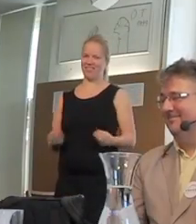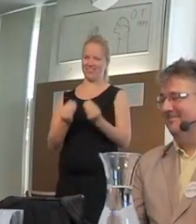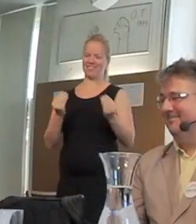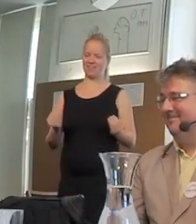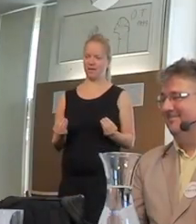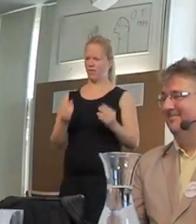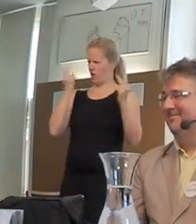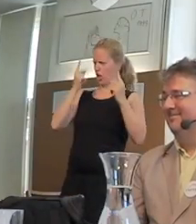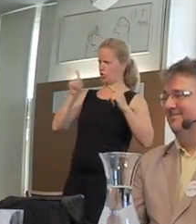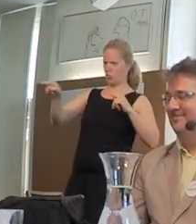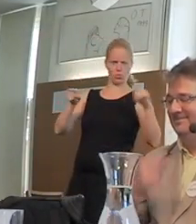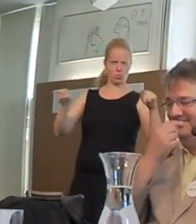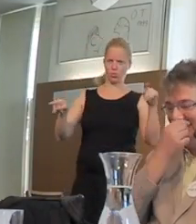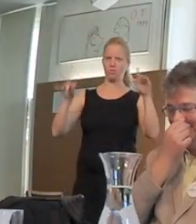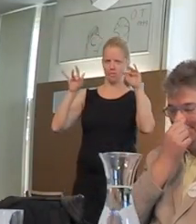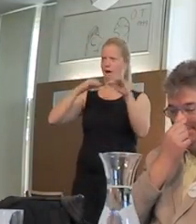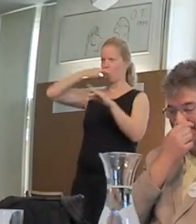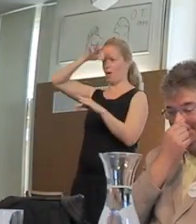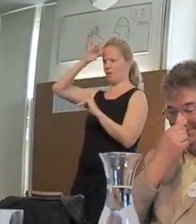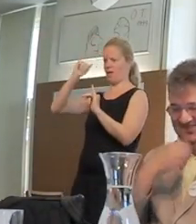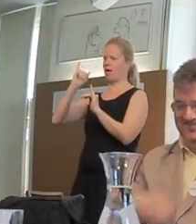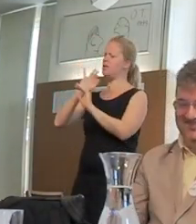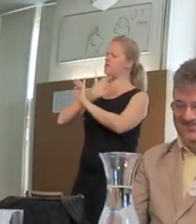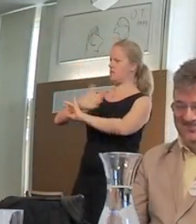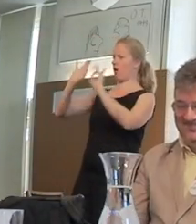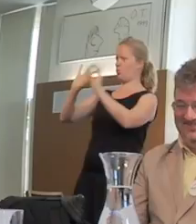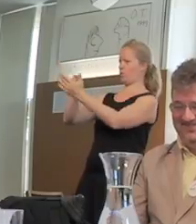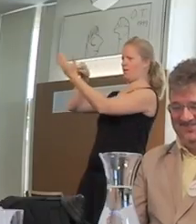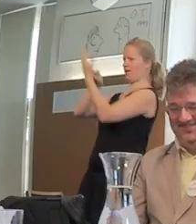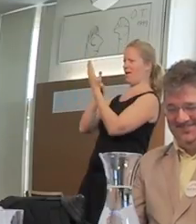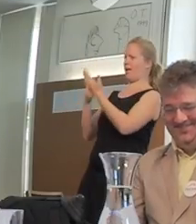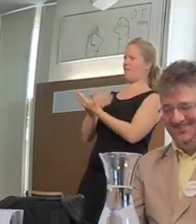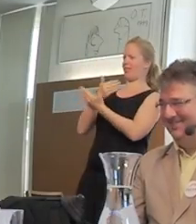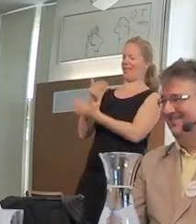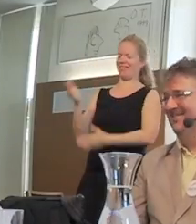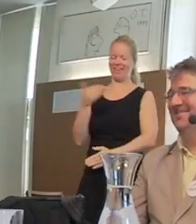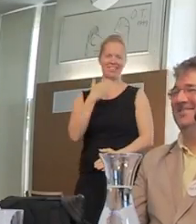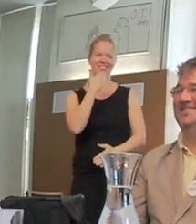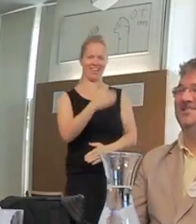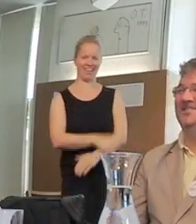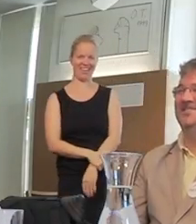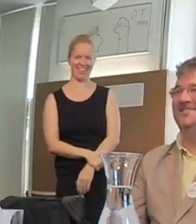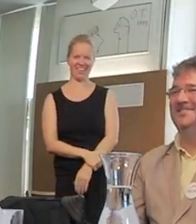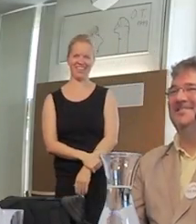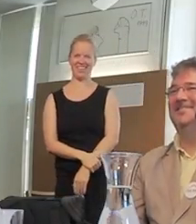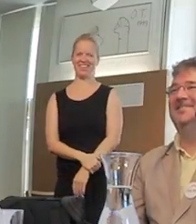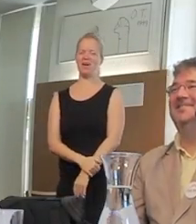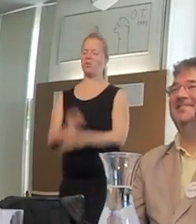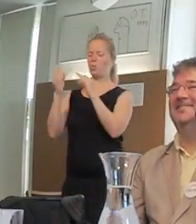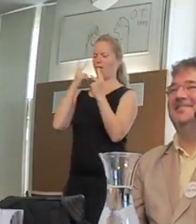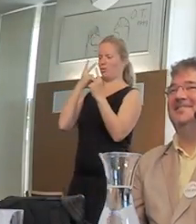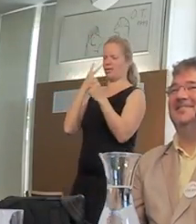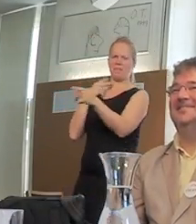Natürlich seid ihr Standardbonus. Gut aussehen, die übrigens auch. Ich bewahre die jetzt nicht,